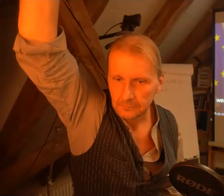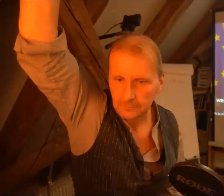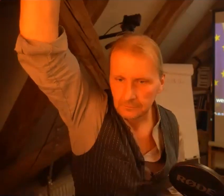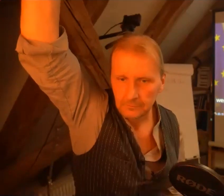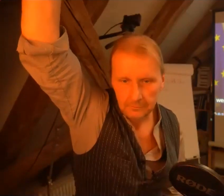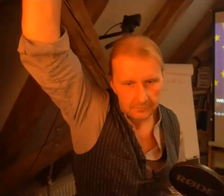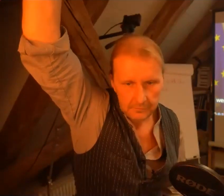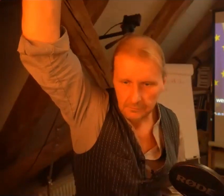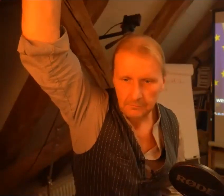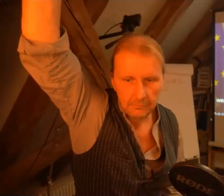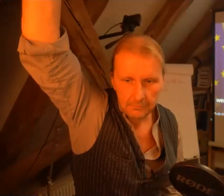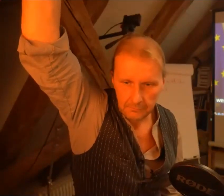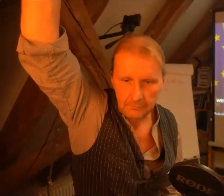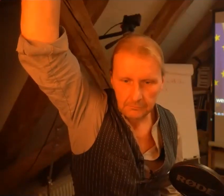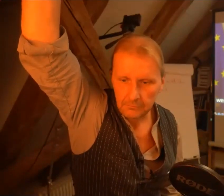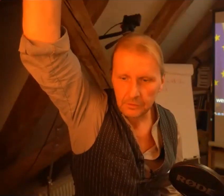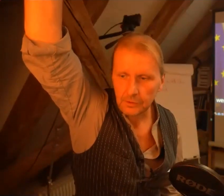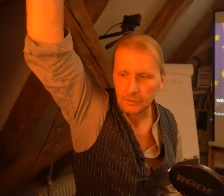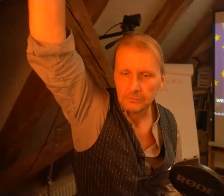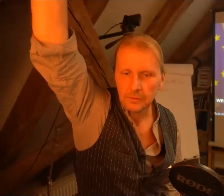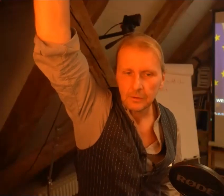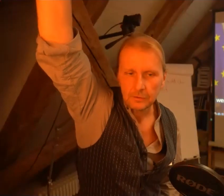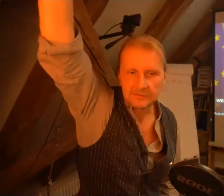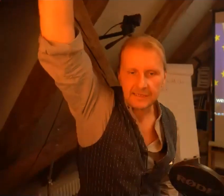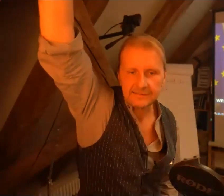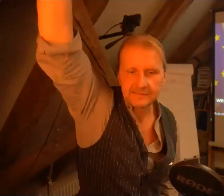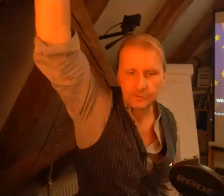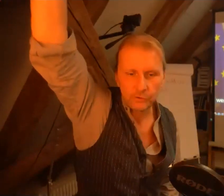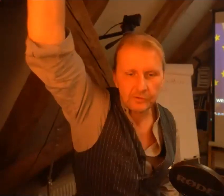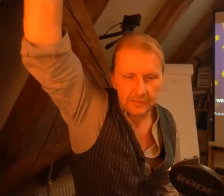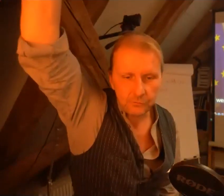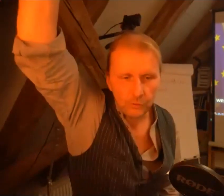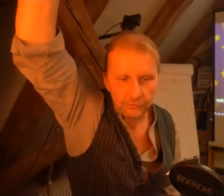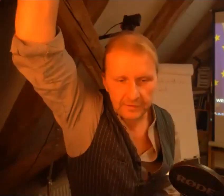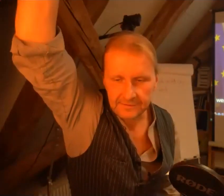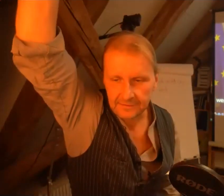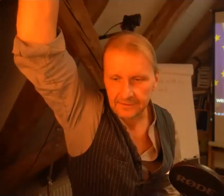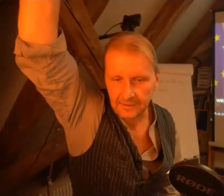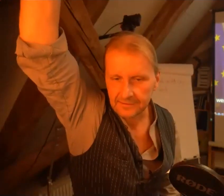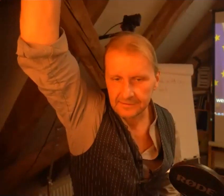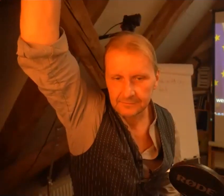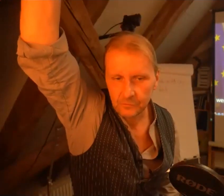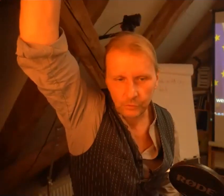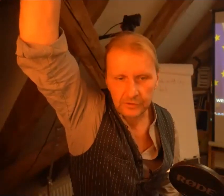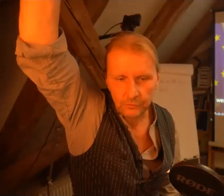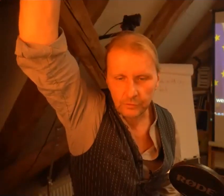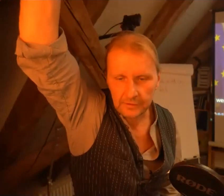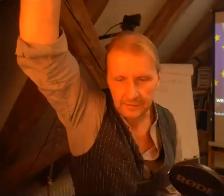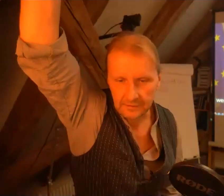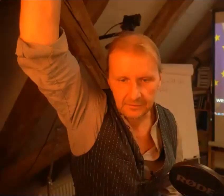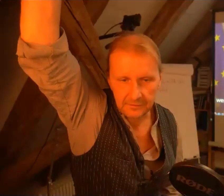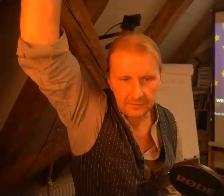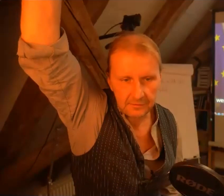Ganze Welt. Indien, China und so weiter. Genau. Und das heißt, das Lohnniveau wird sich an diesem Lohnniveau